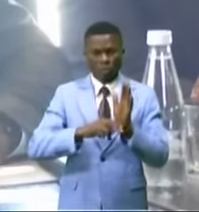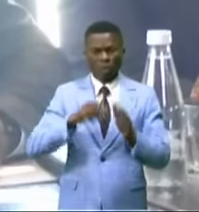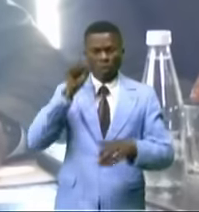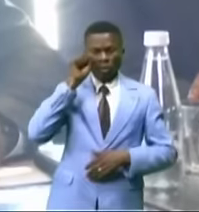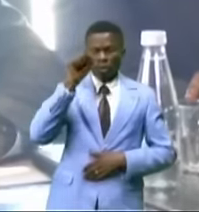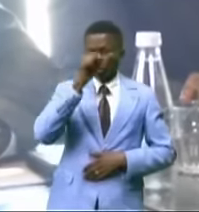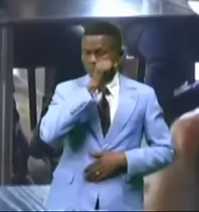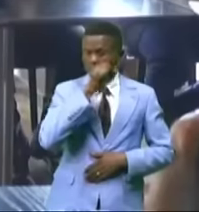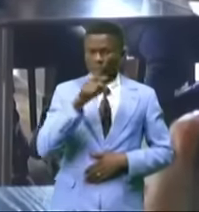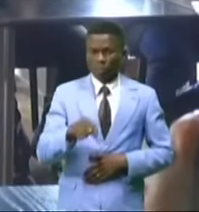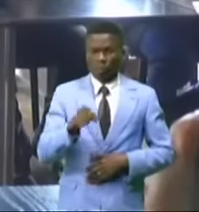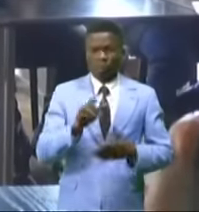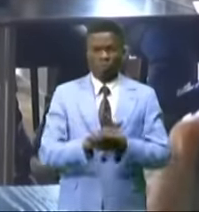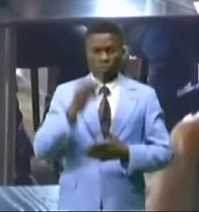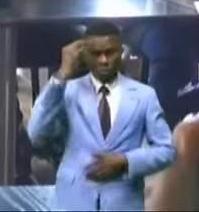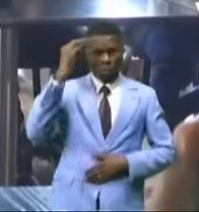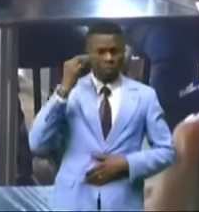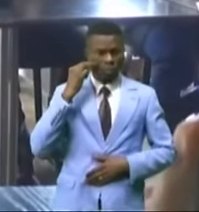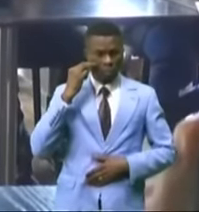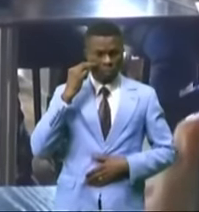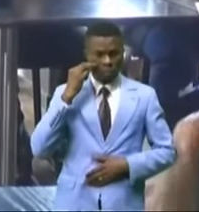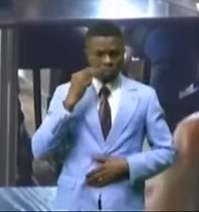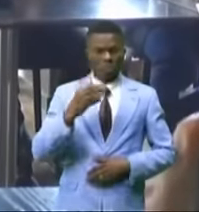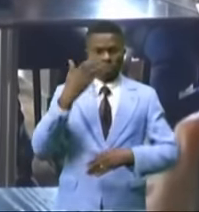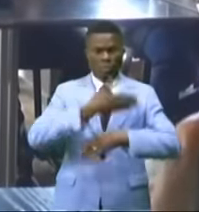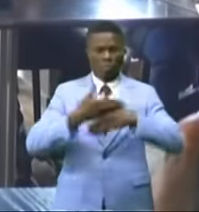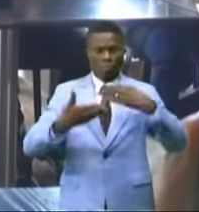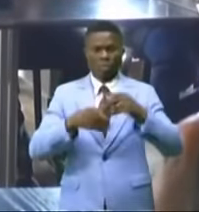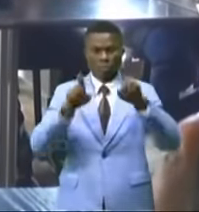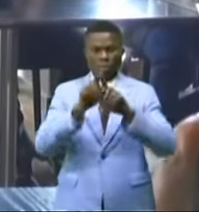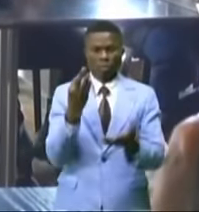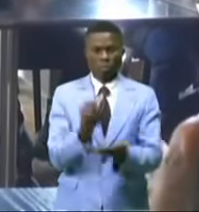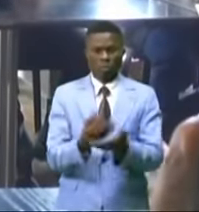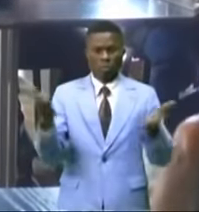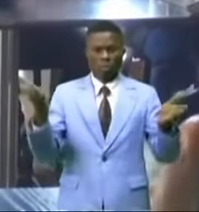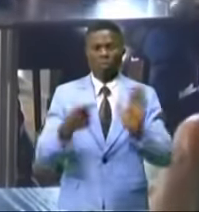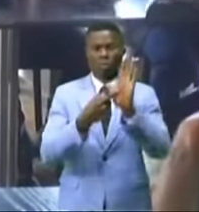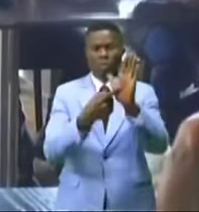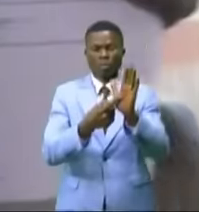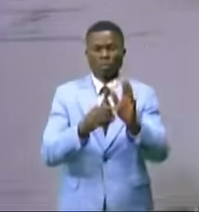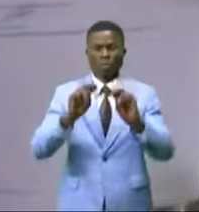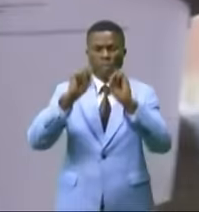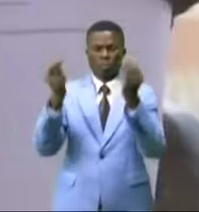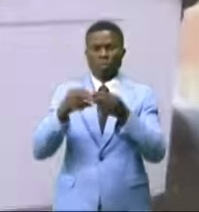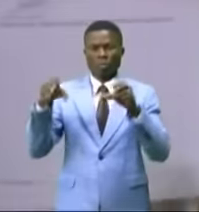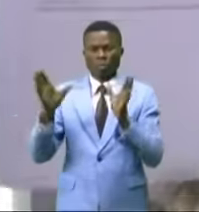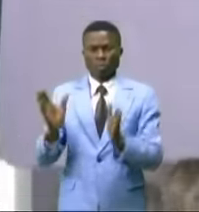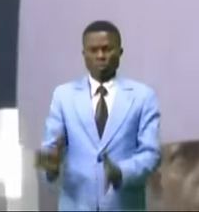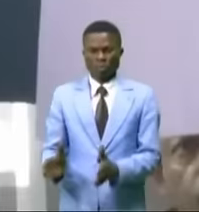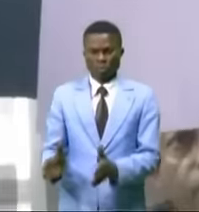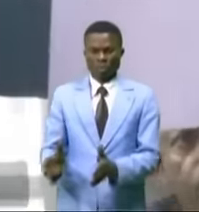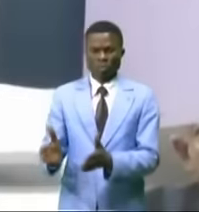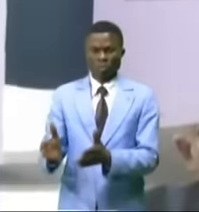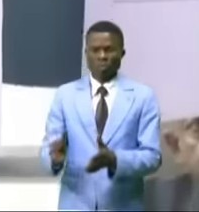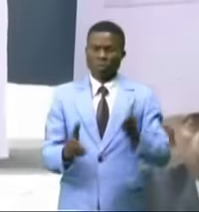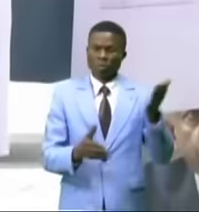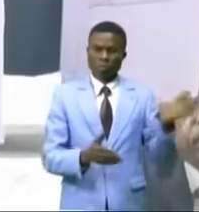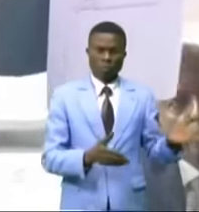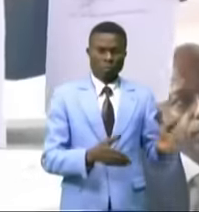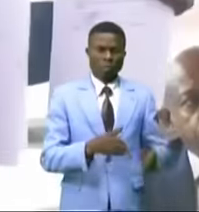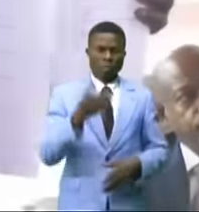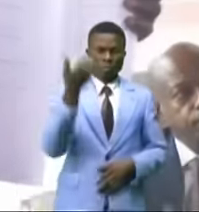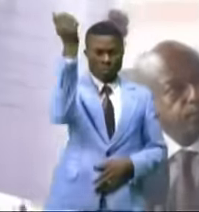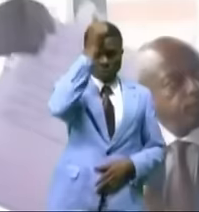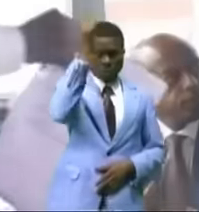Kondé Kyenge, les ministres des ITPR et des Finances représentant la partie congolaise. Et du côté